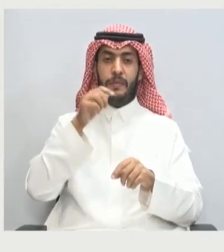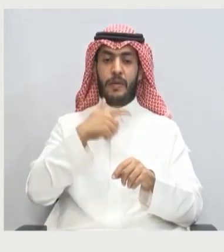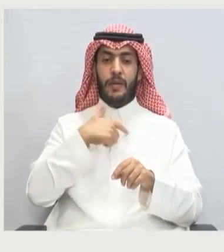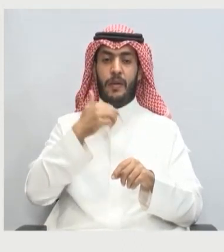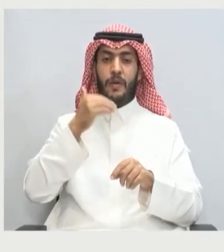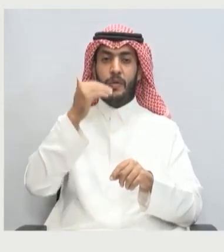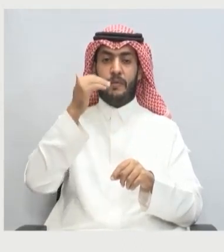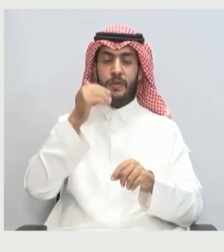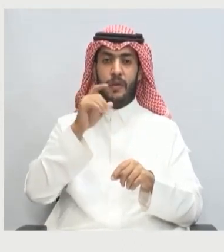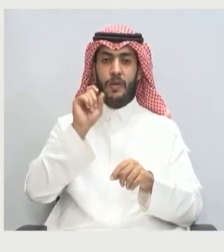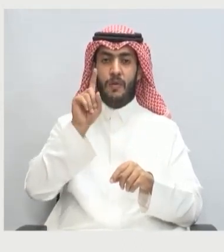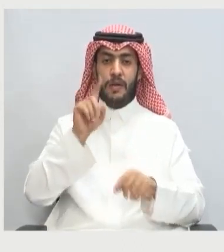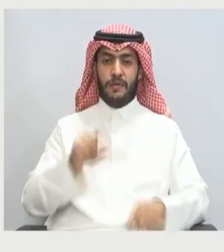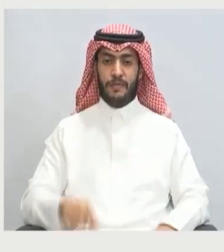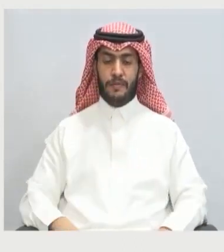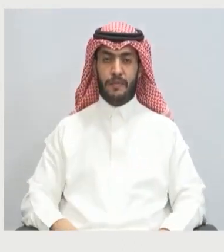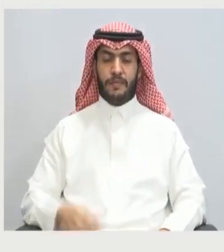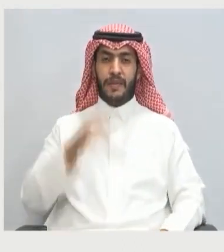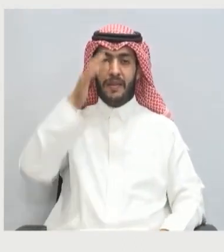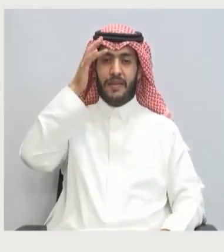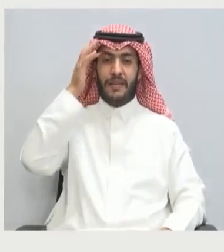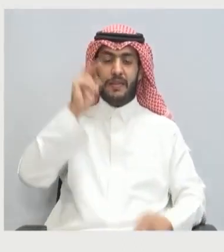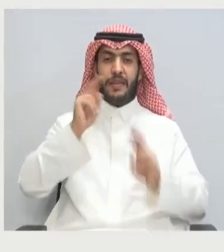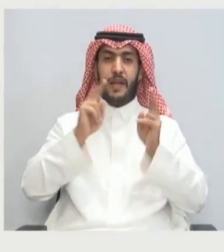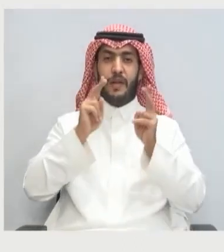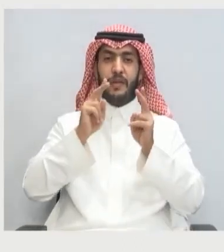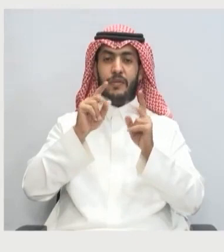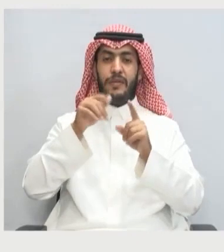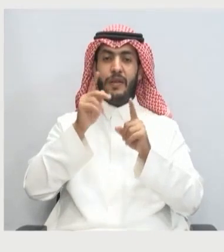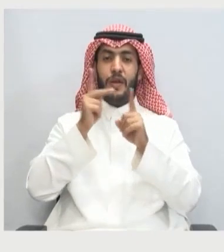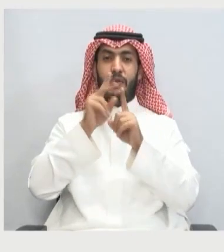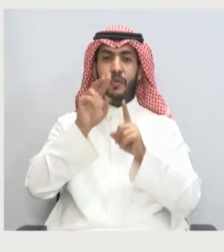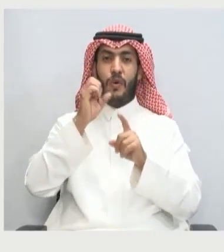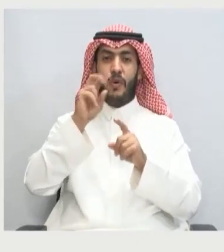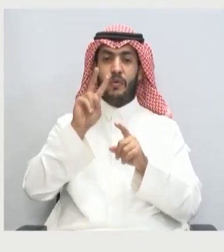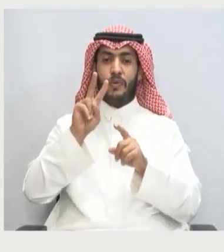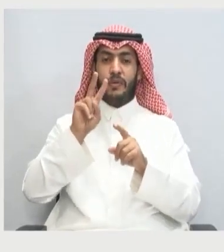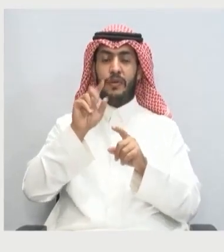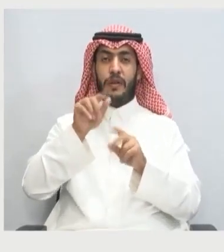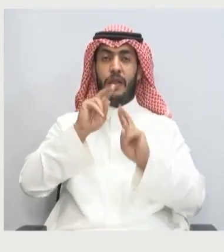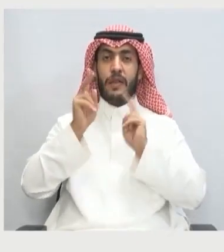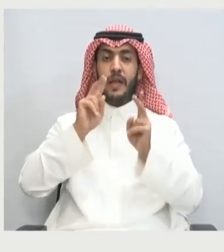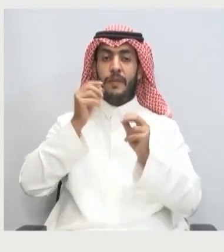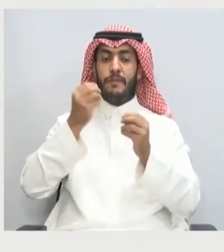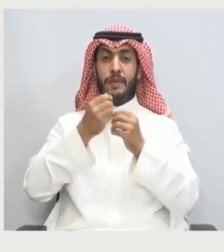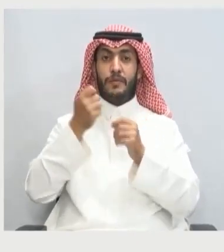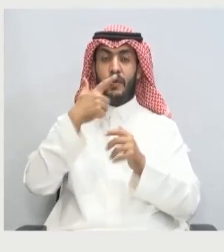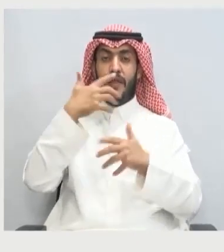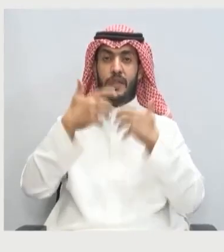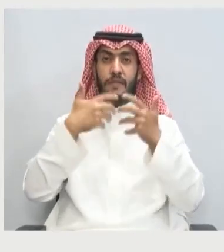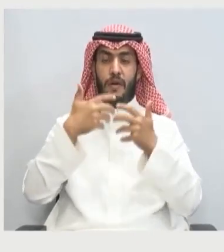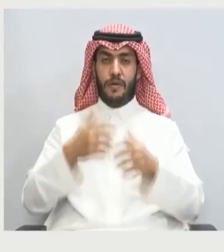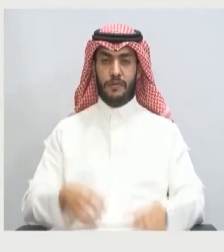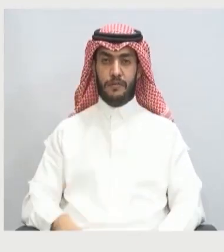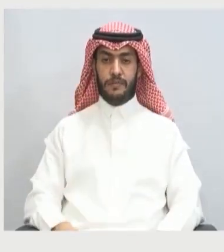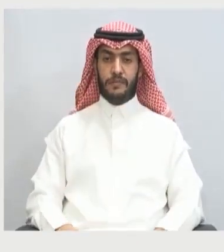الرتبه الاولى لنفرض تغير تغير تركيز ال2 ا2 هل ستتغير معه سرعه